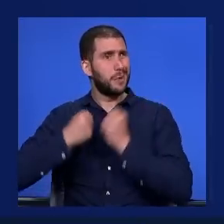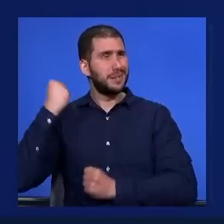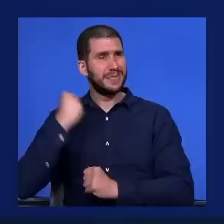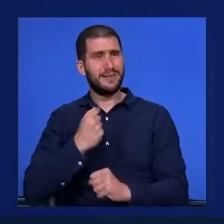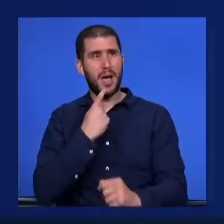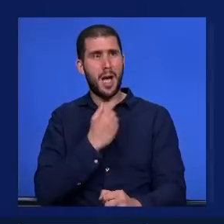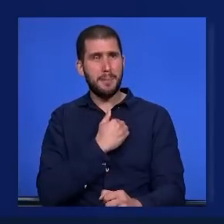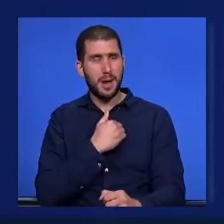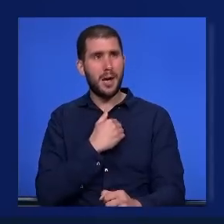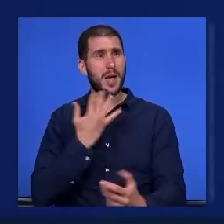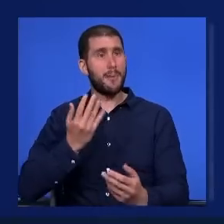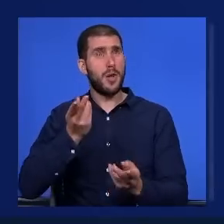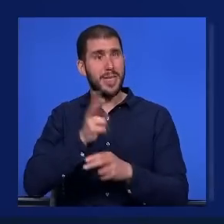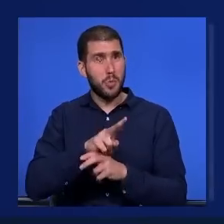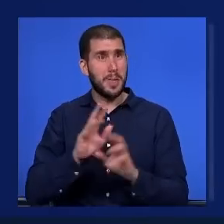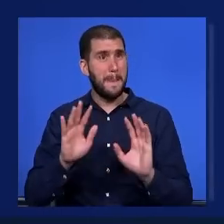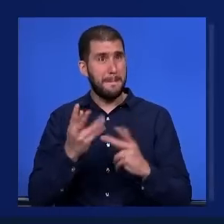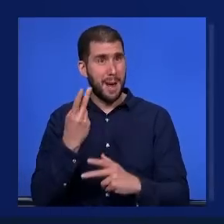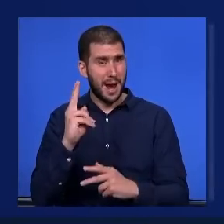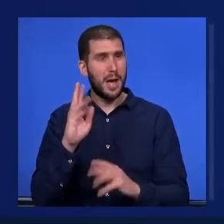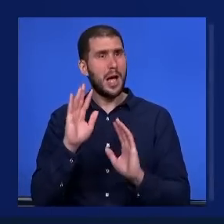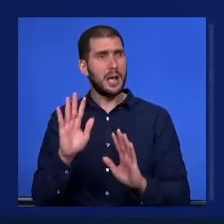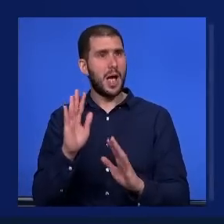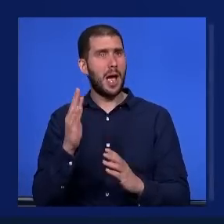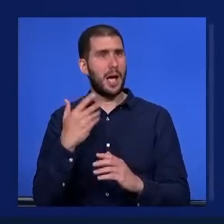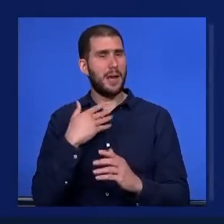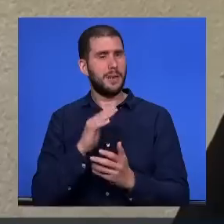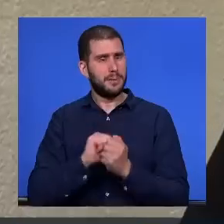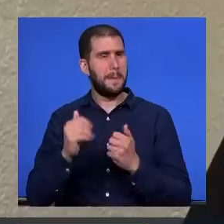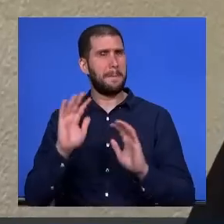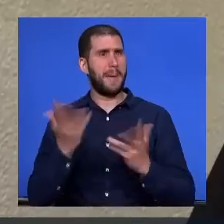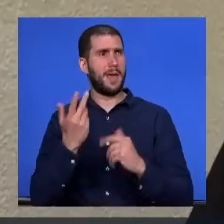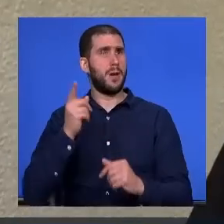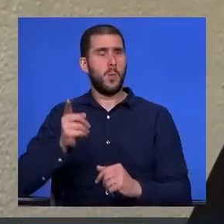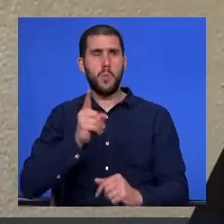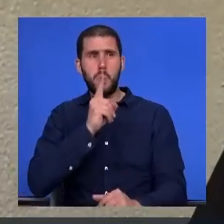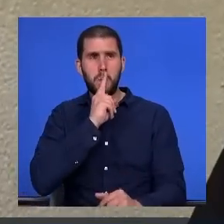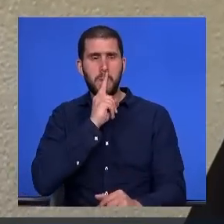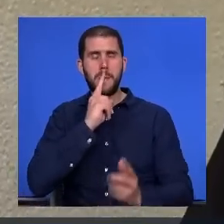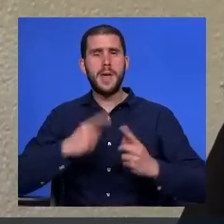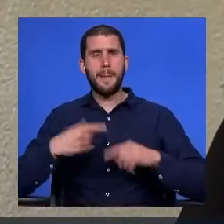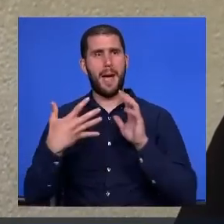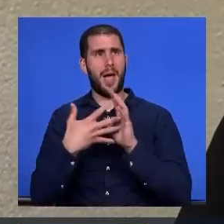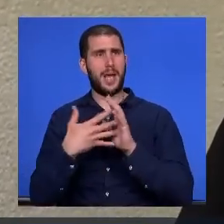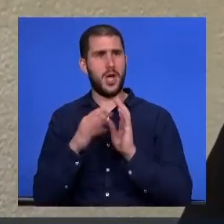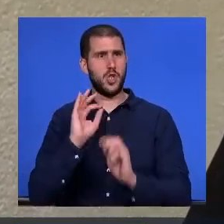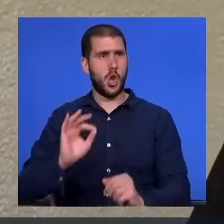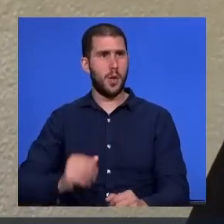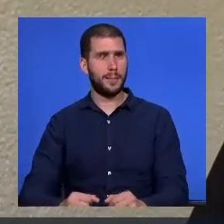להרבית. והוא אמר לי, כמה שתמות יותר מהר, ככה זה ייגמר יותר מהר. הוא שתק כל ימי